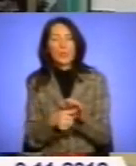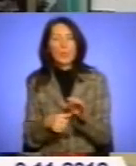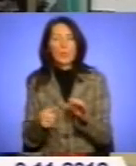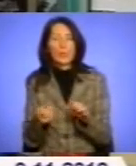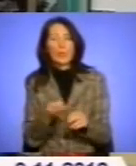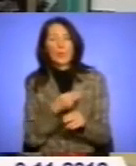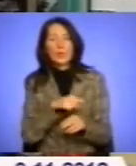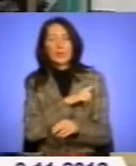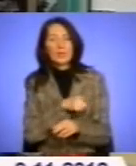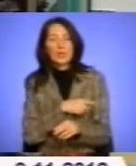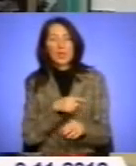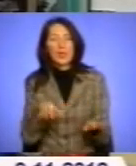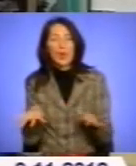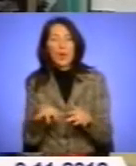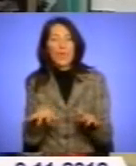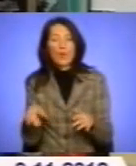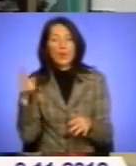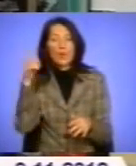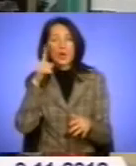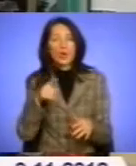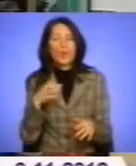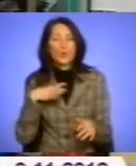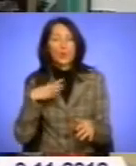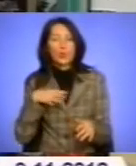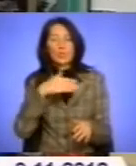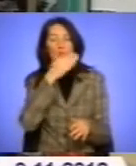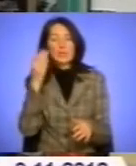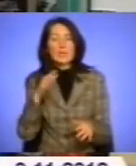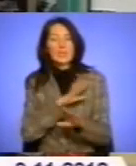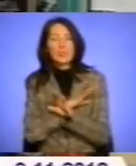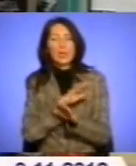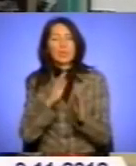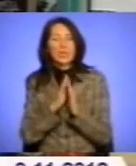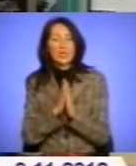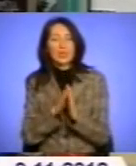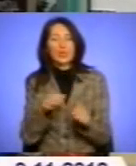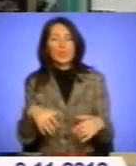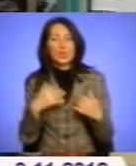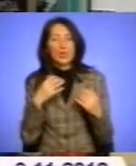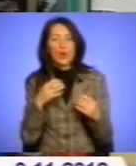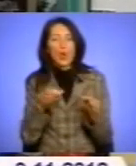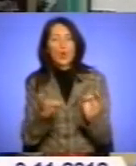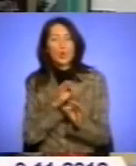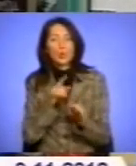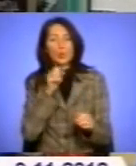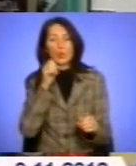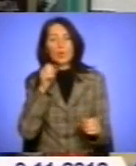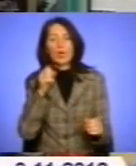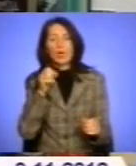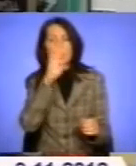ждуть з небес, і смерти кличуть, і страшного суду за злочин проти Бога й проти